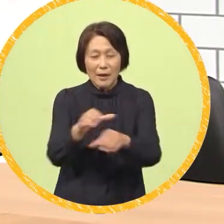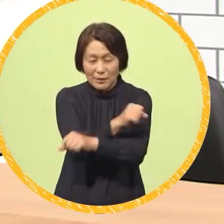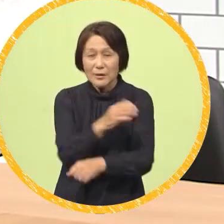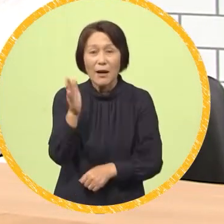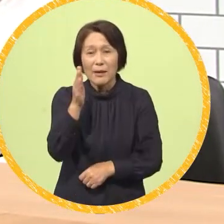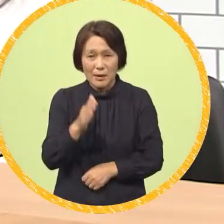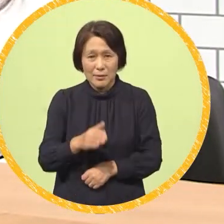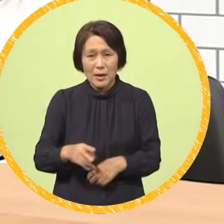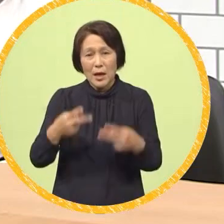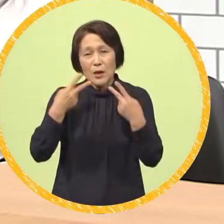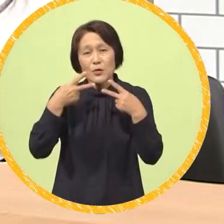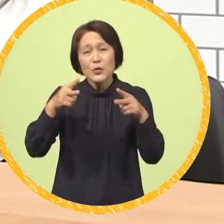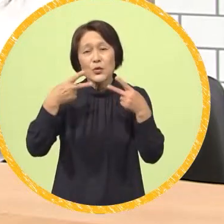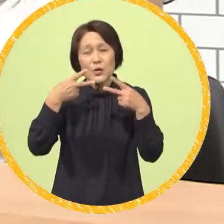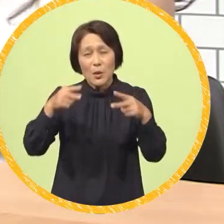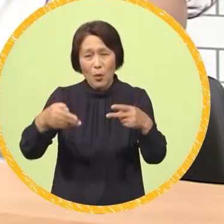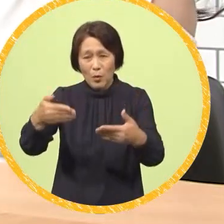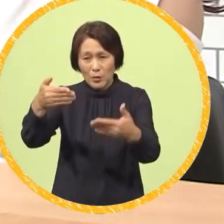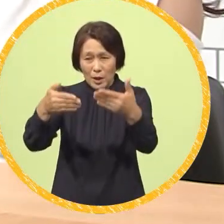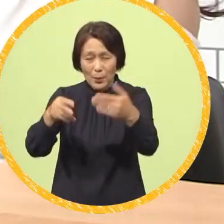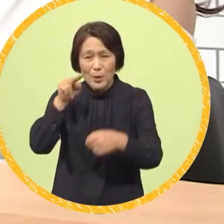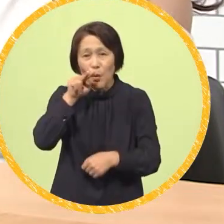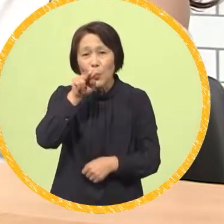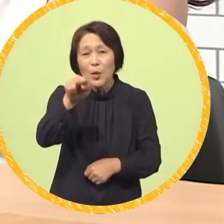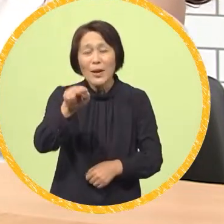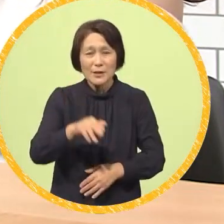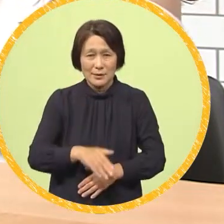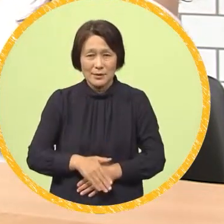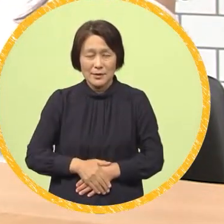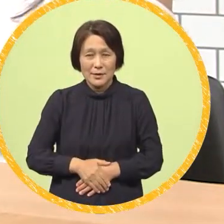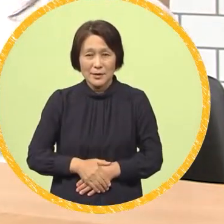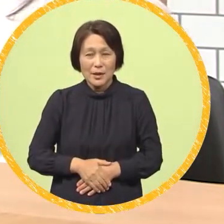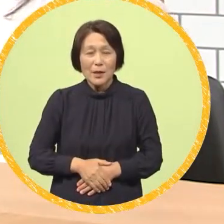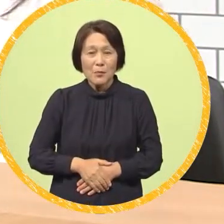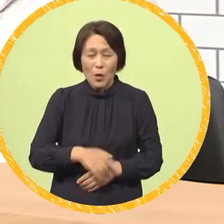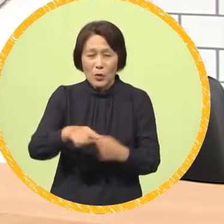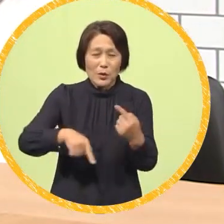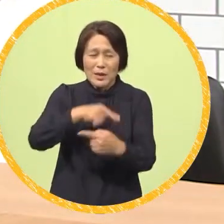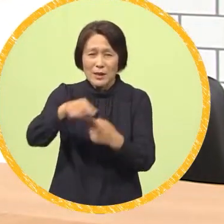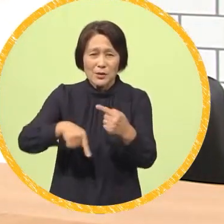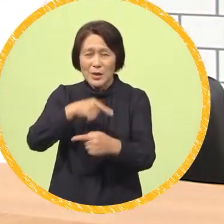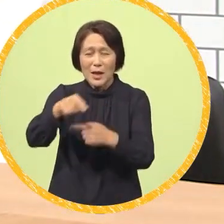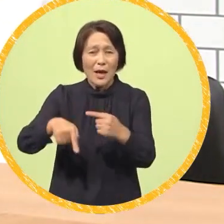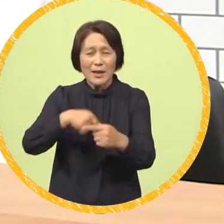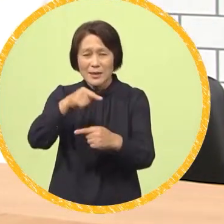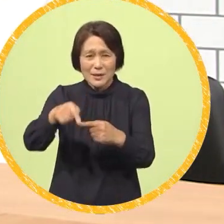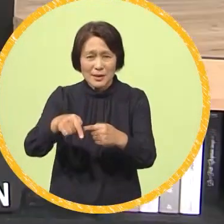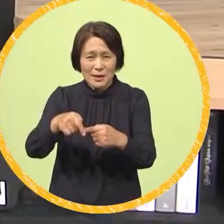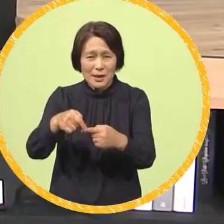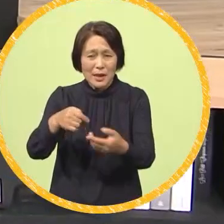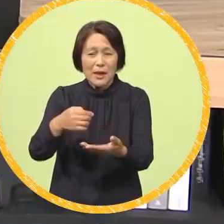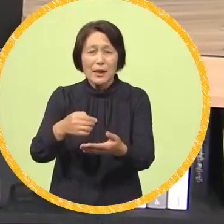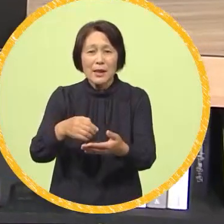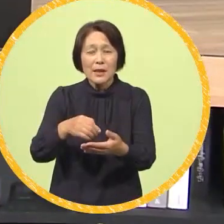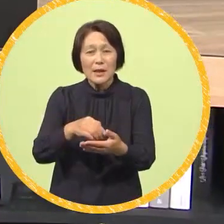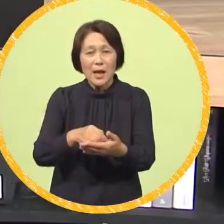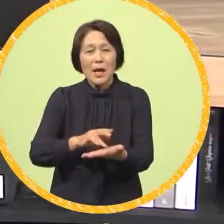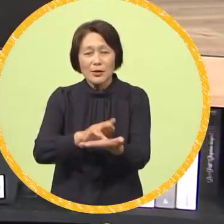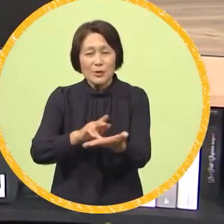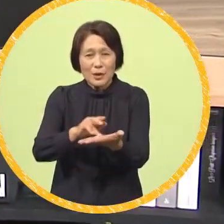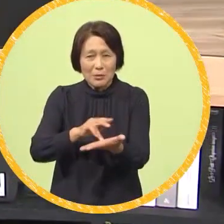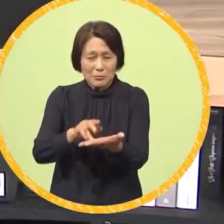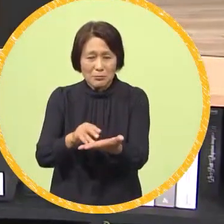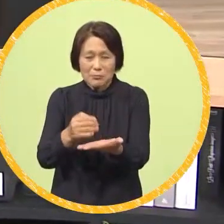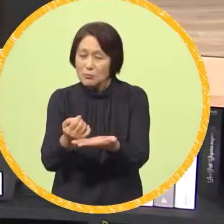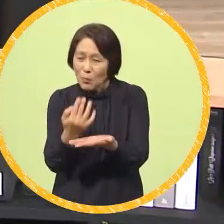もね、頻繁に聞くワードじゃないですか、 ね、それだけ常習性もね、あって繰り返してしまうんですよね。 そうですよね、本当に